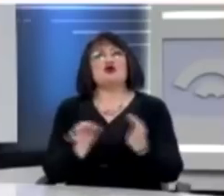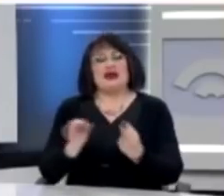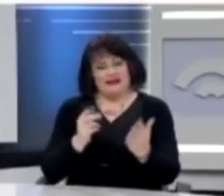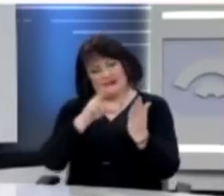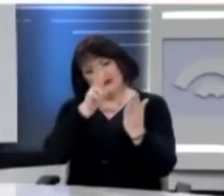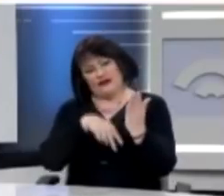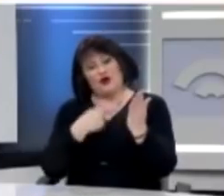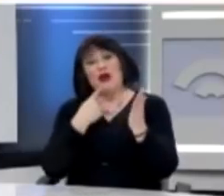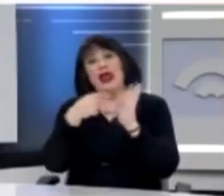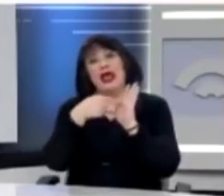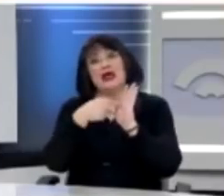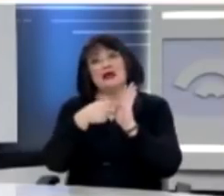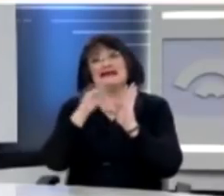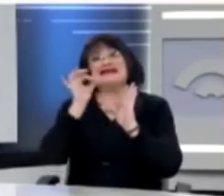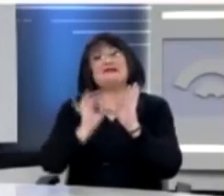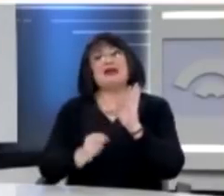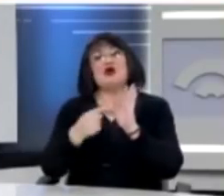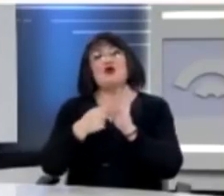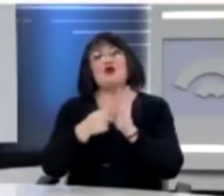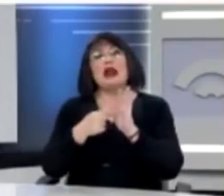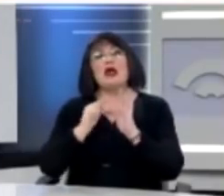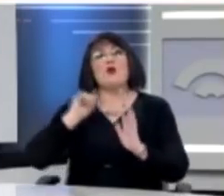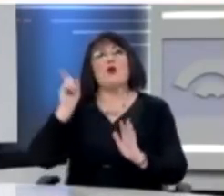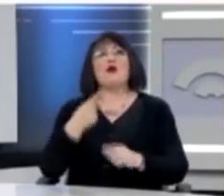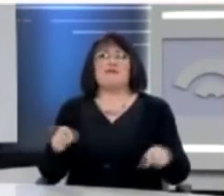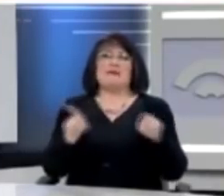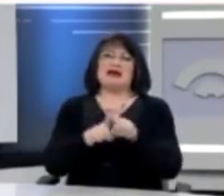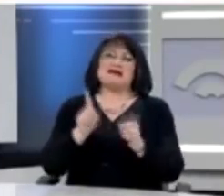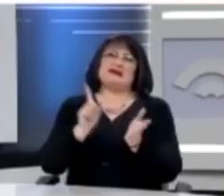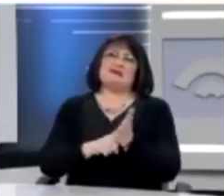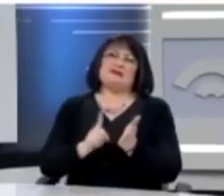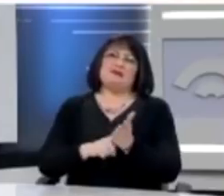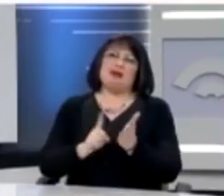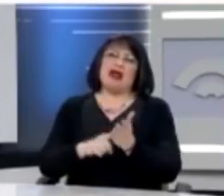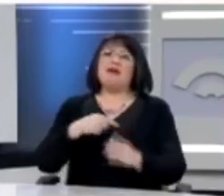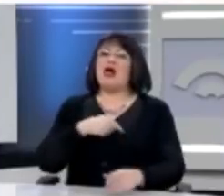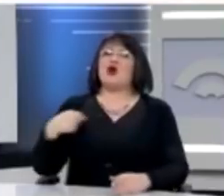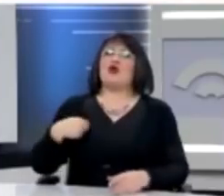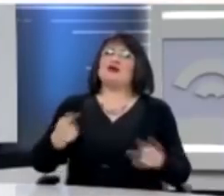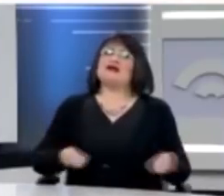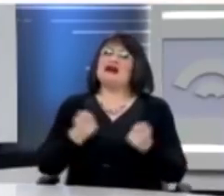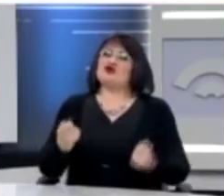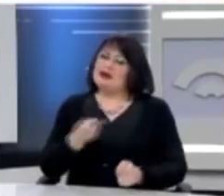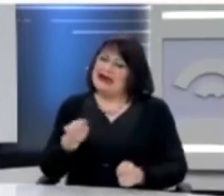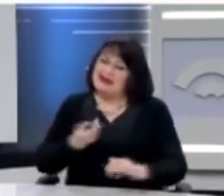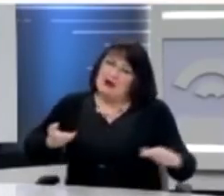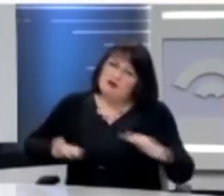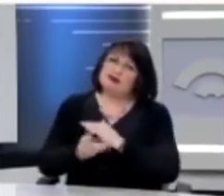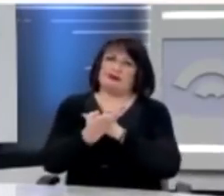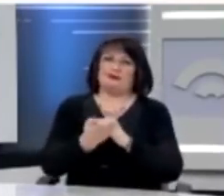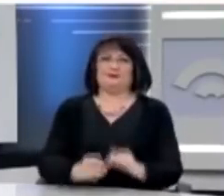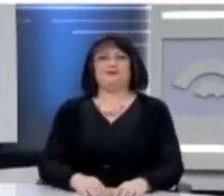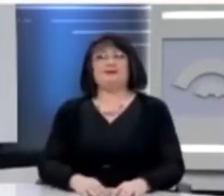που αναφέρει πως πρέπει από κοινού να προσφύγουν εργοδότες και εργαζόμενοι?